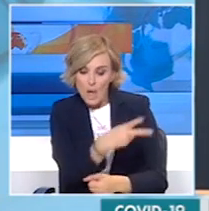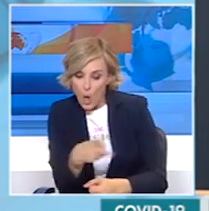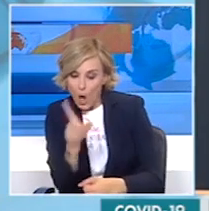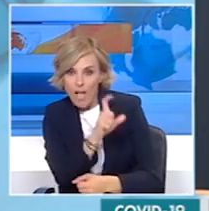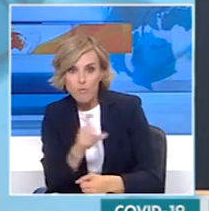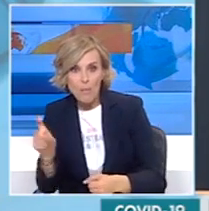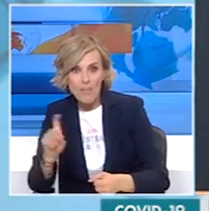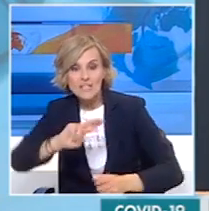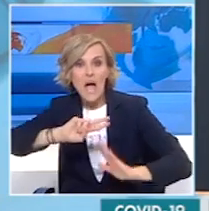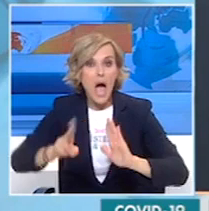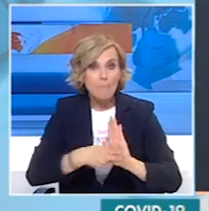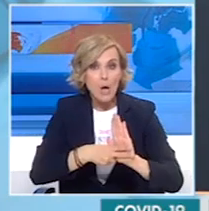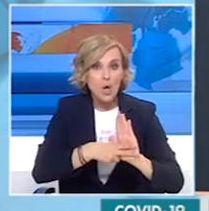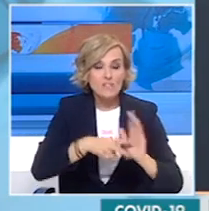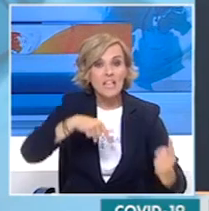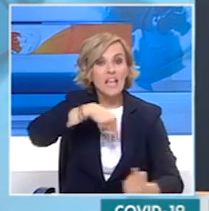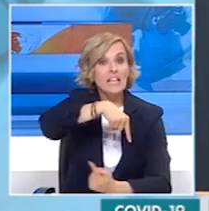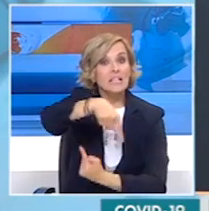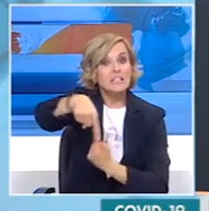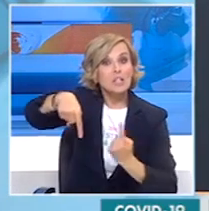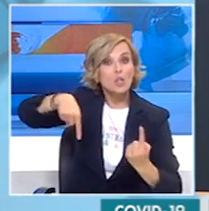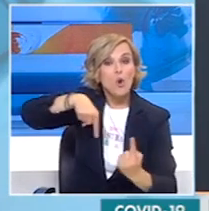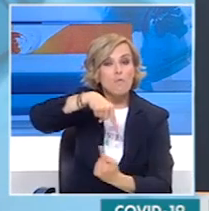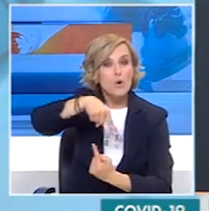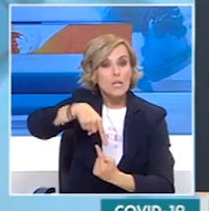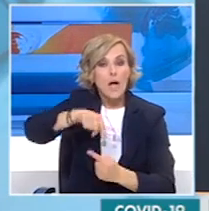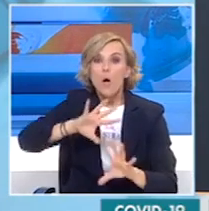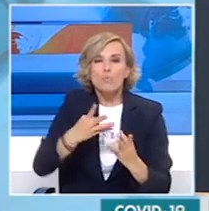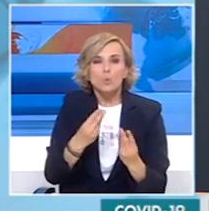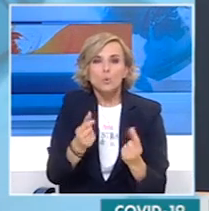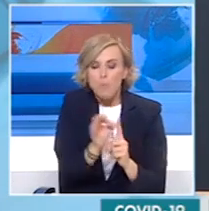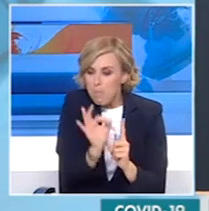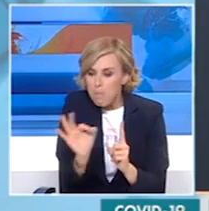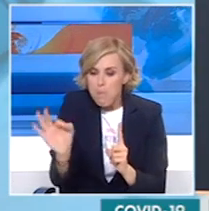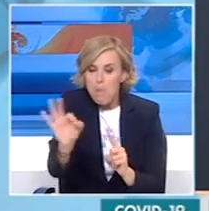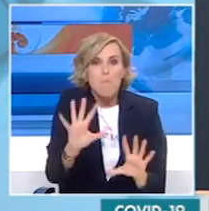την καθολική απαγόρευση της κυκλοφορίας? Υπάρχει εκτίμηση για την πραγματική διασπορά στην κοινότητα?